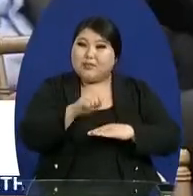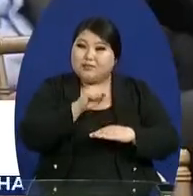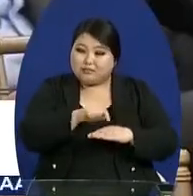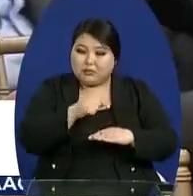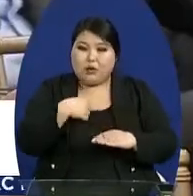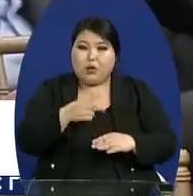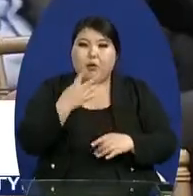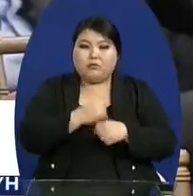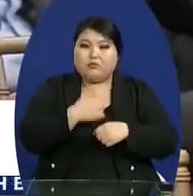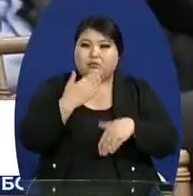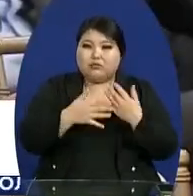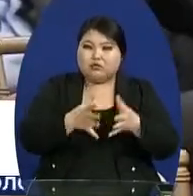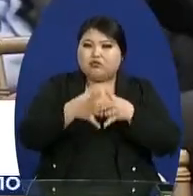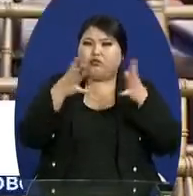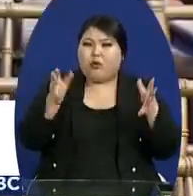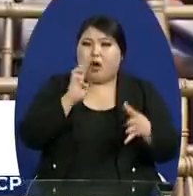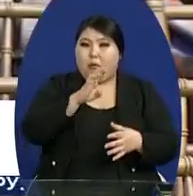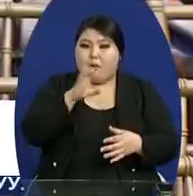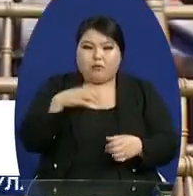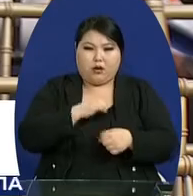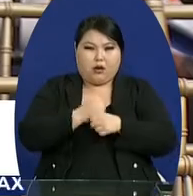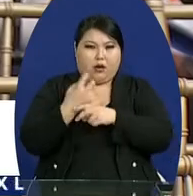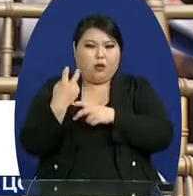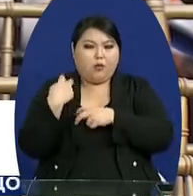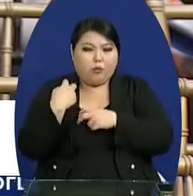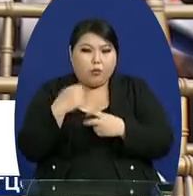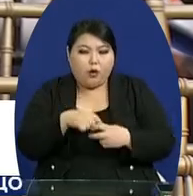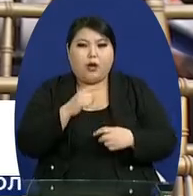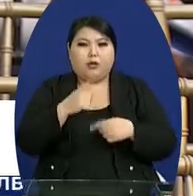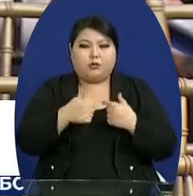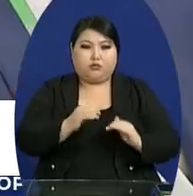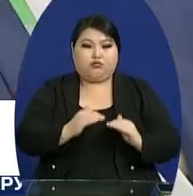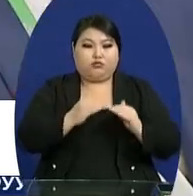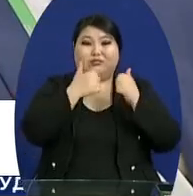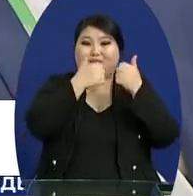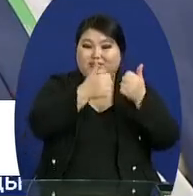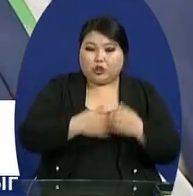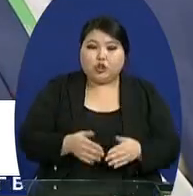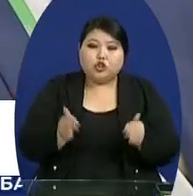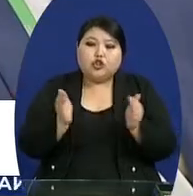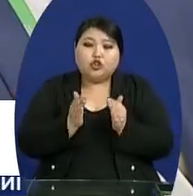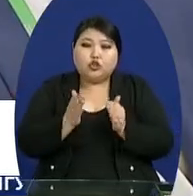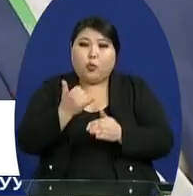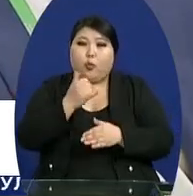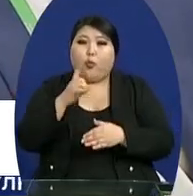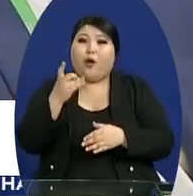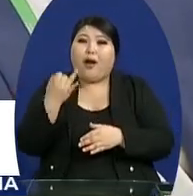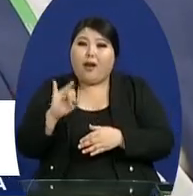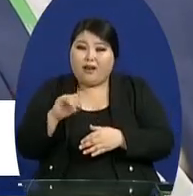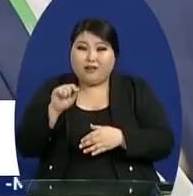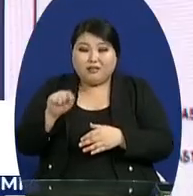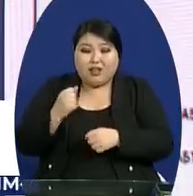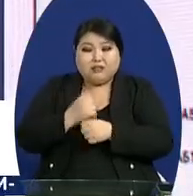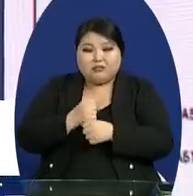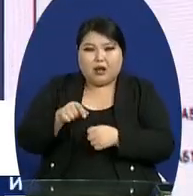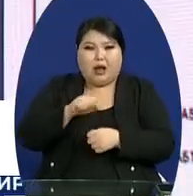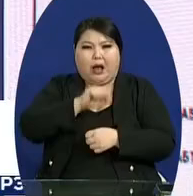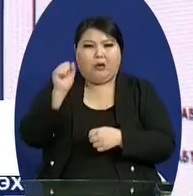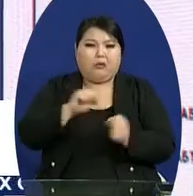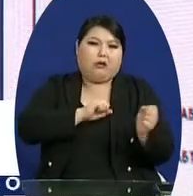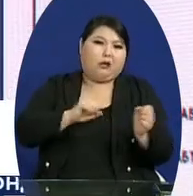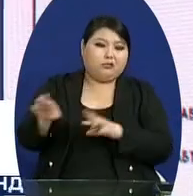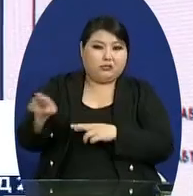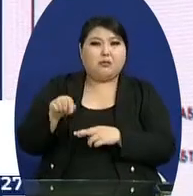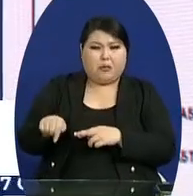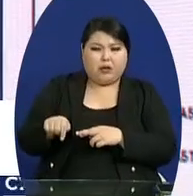нэгжүүдээс томоохон хэмжээний компаниудад хариуцлагатай уул уурхай харьцсангүй хөгжсөн байдаг бол жижиг бичил уурхай эрхлэгчдэд энэ асуудал орхигдсон гэхэд